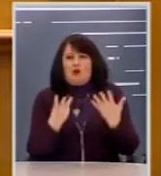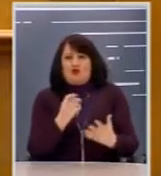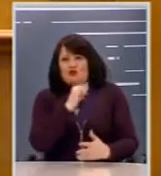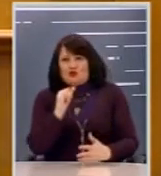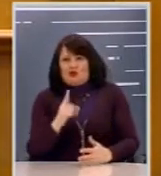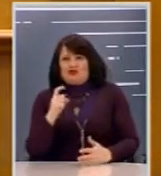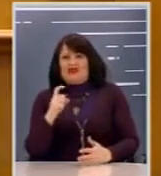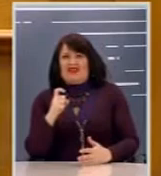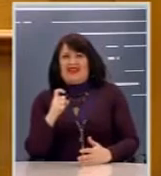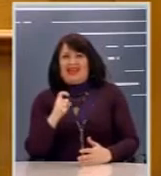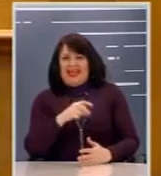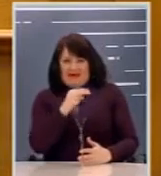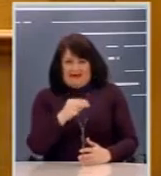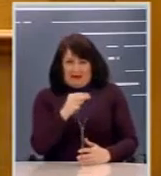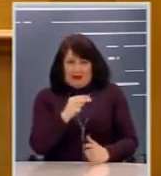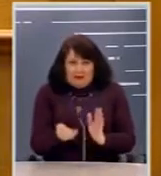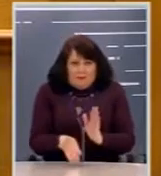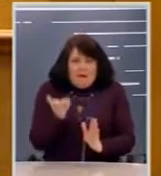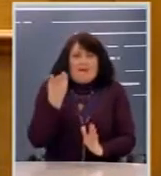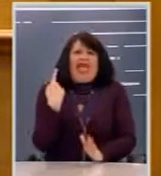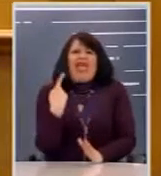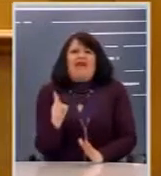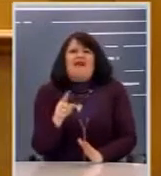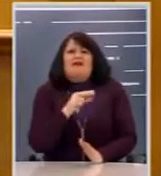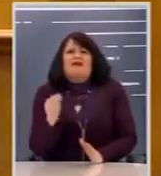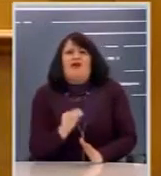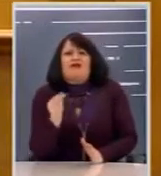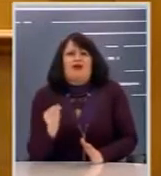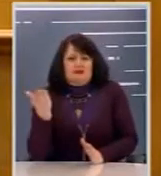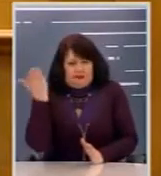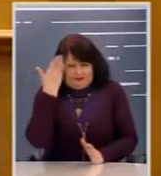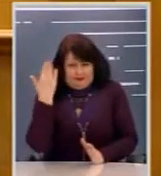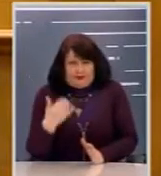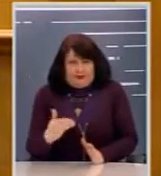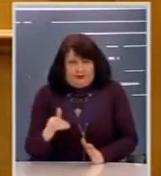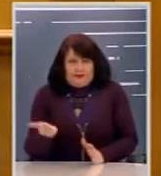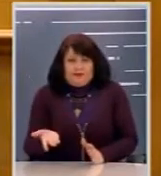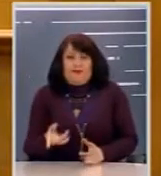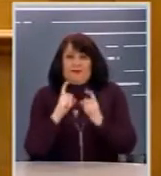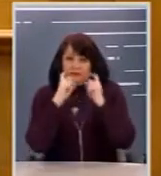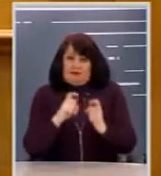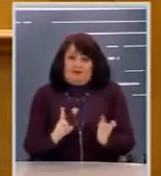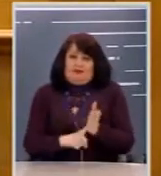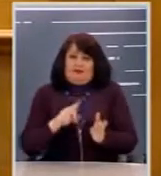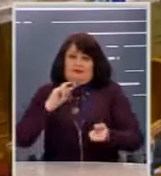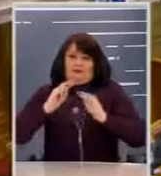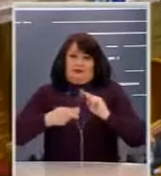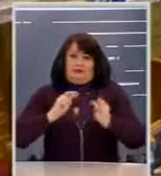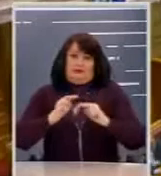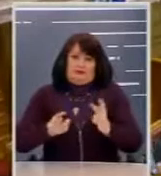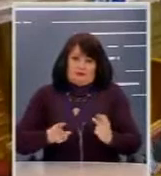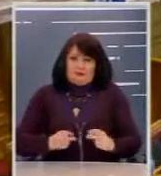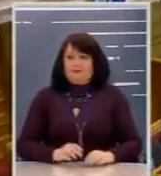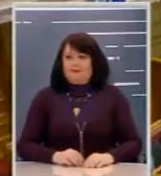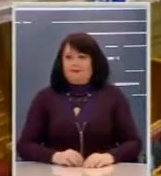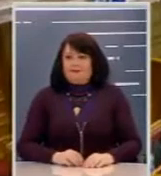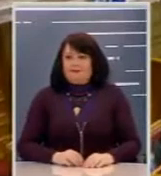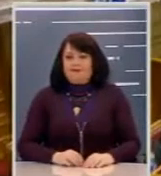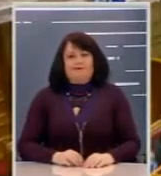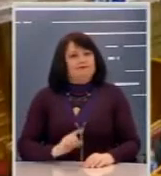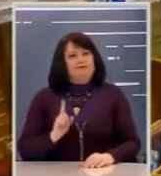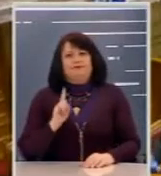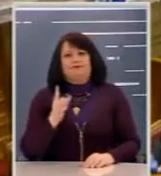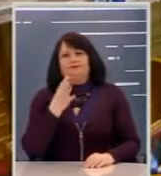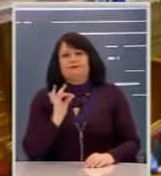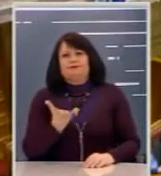πηγαίνανε στα 100 ευρώ. Αυτά είναι ερωτήματα τα οποία οφείλουμε να απαντήσουμε. Όχι για να